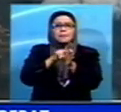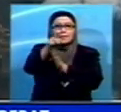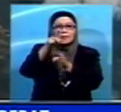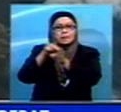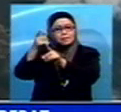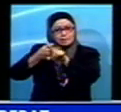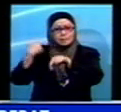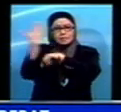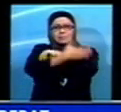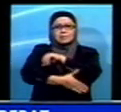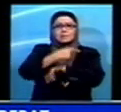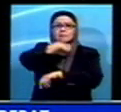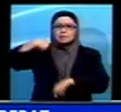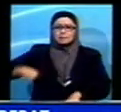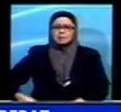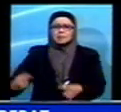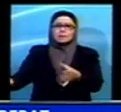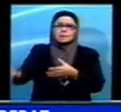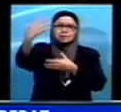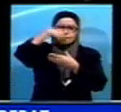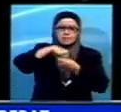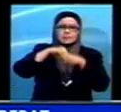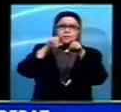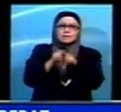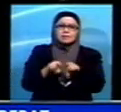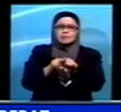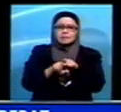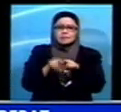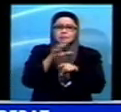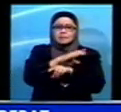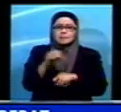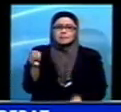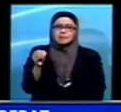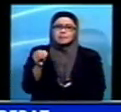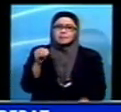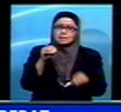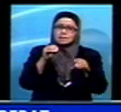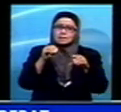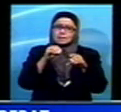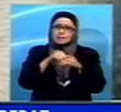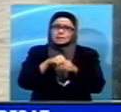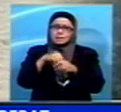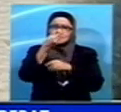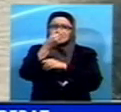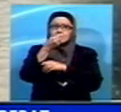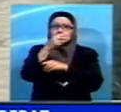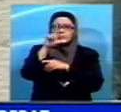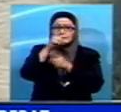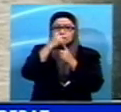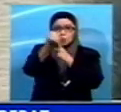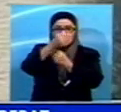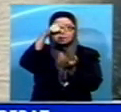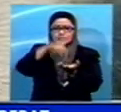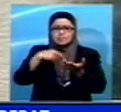mencucinya pun dapat menyertai semut dana dalam account.exe ini kita juga telah